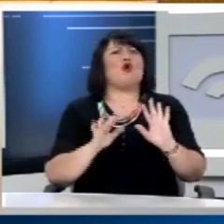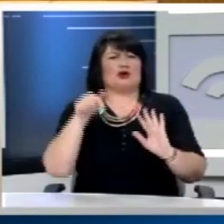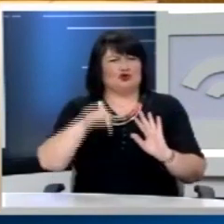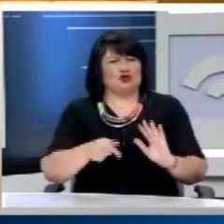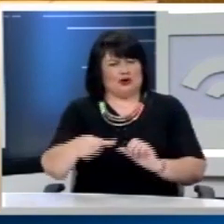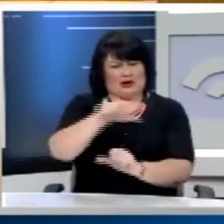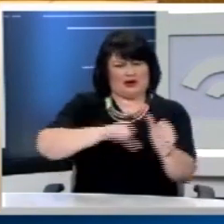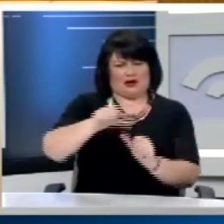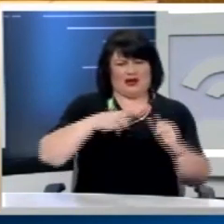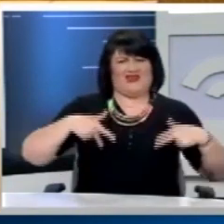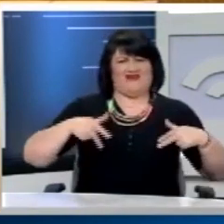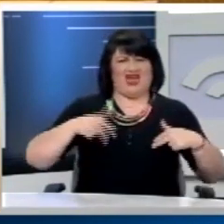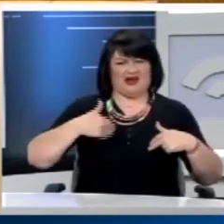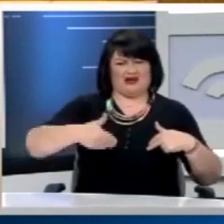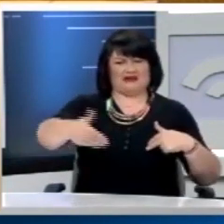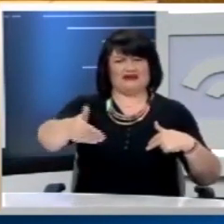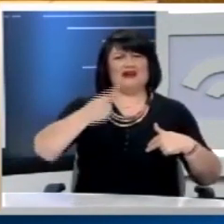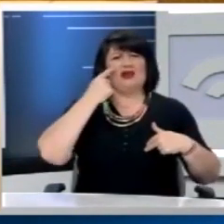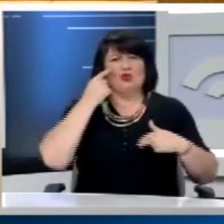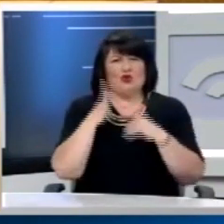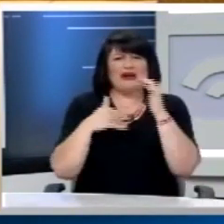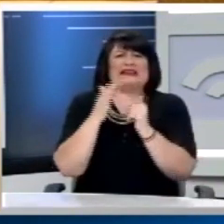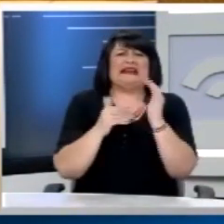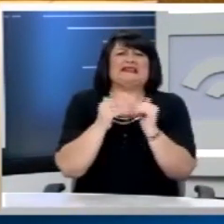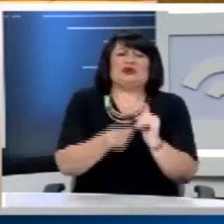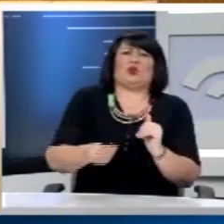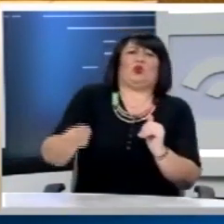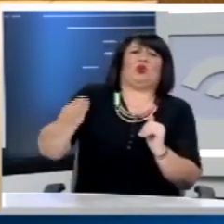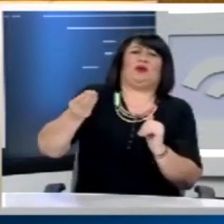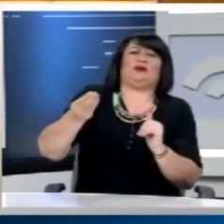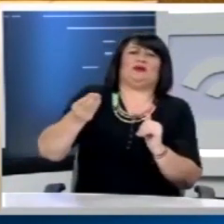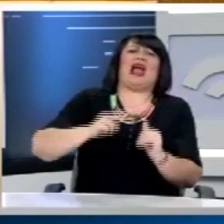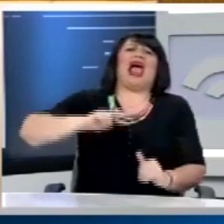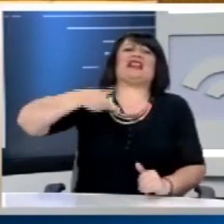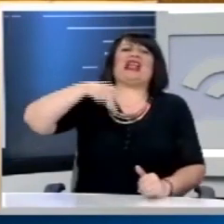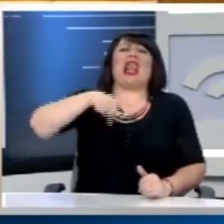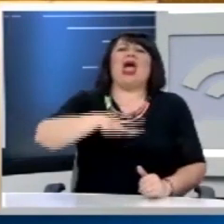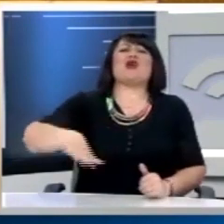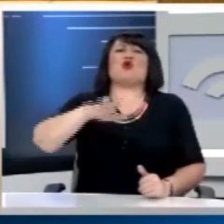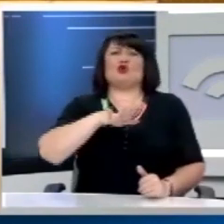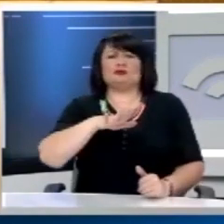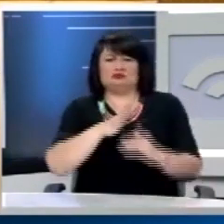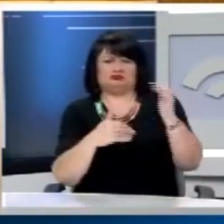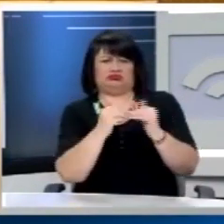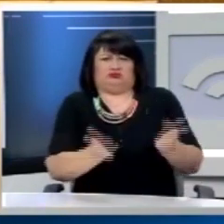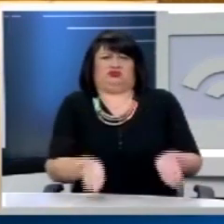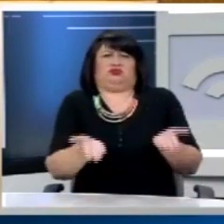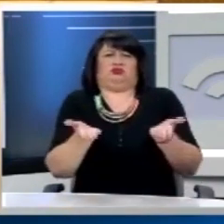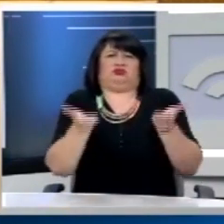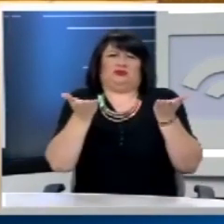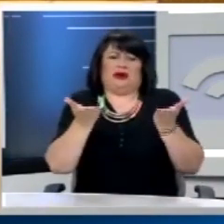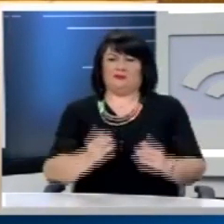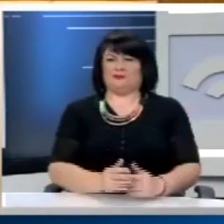κάθε επόμενη κυβέρνηση έρχεται να χτίσει πάνω στο έργο, το αντιλαϊκό έργο της προηγούμενης, να σηκώσει